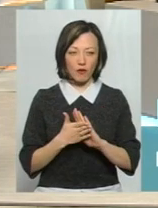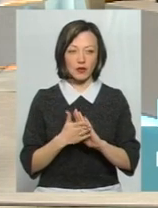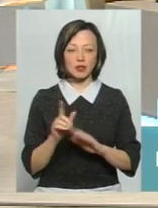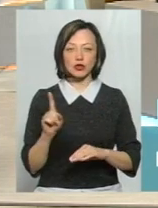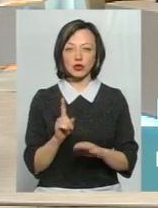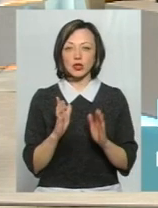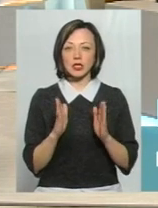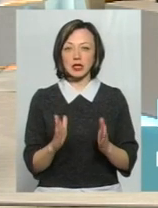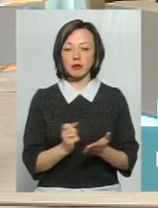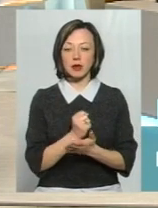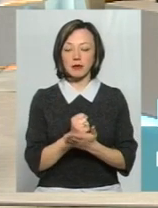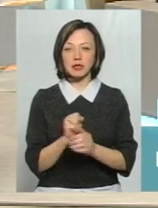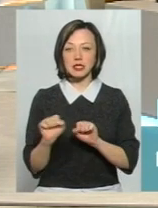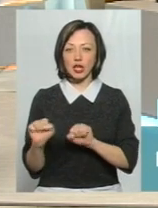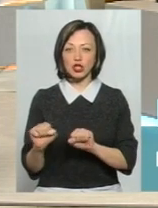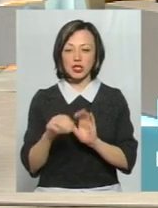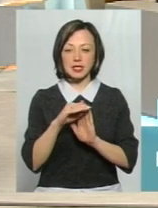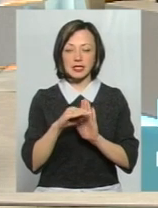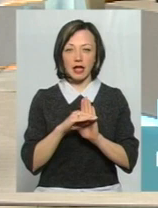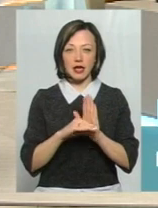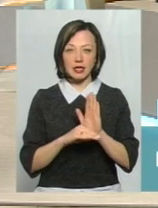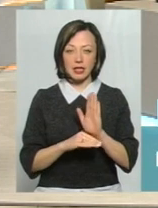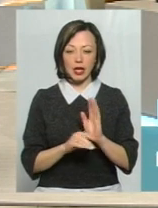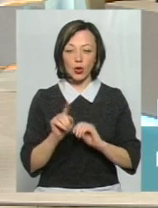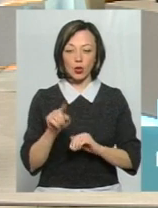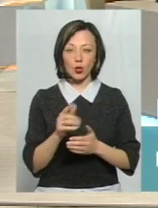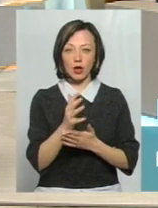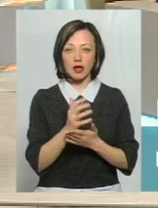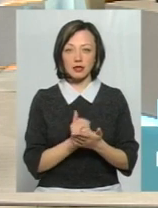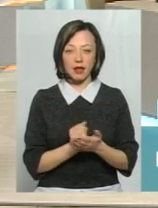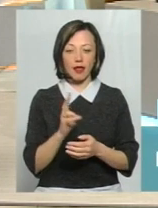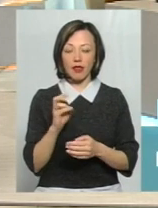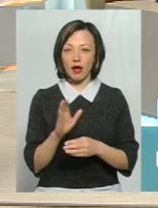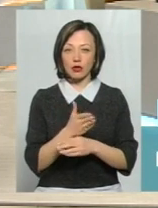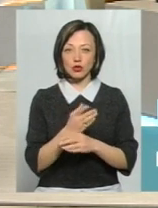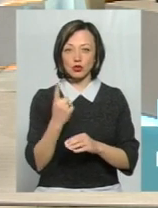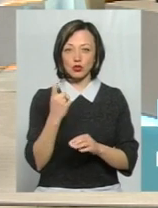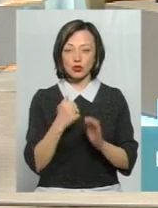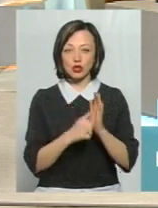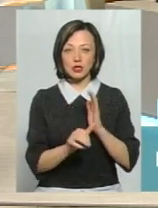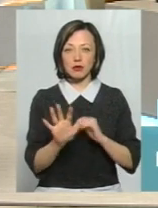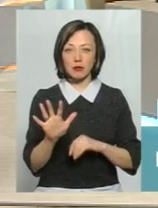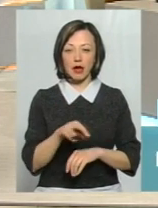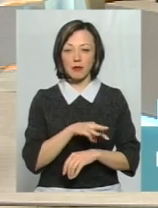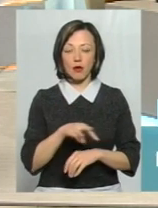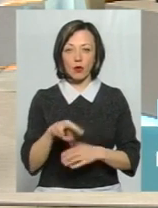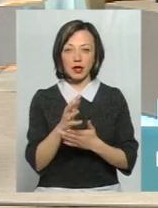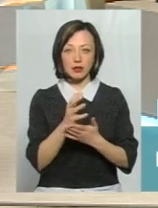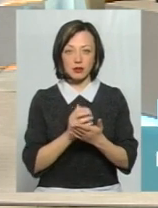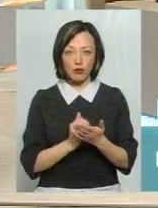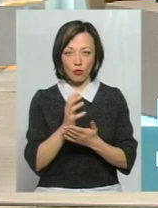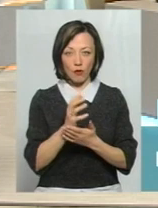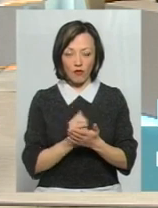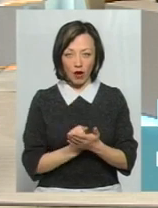що ми тільки приймаємо захищені статті. І тому той резерв, не розподілених 165 мільйонів, які ми зарезервували, які повинні